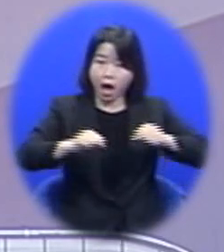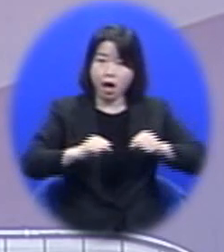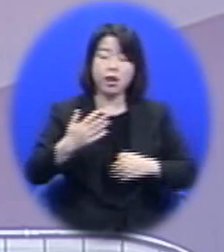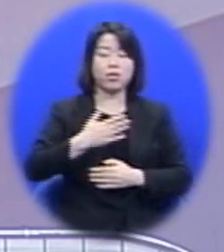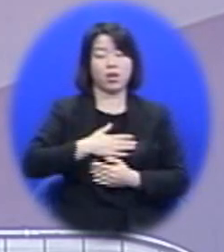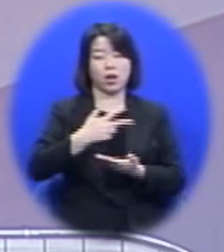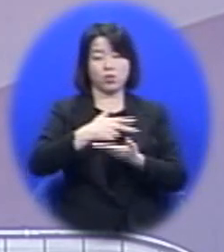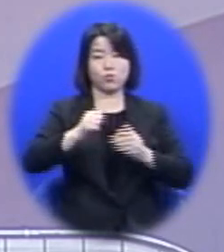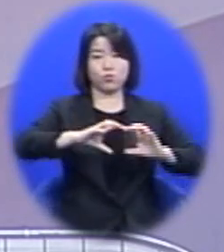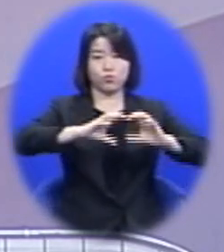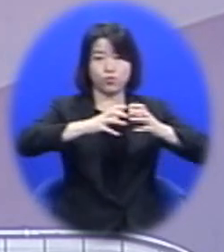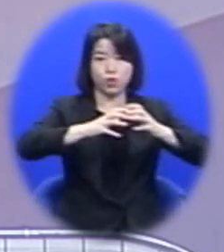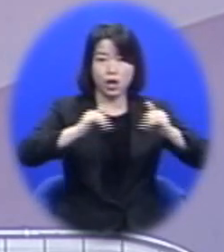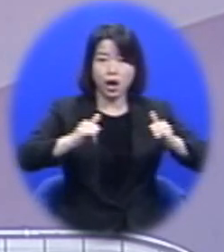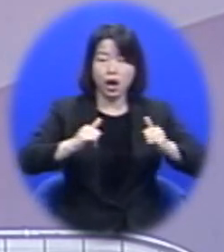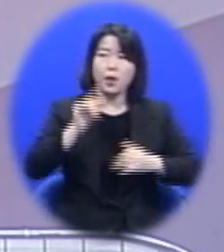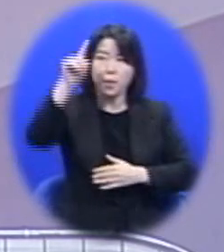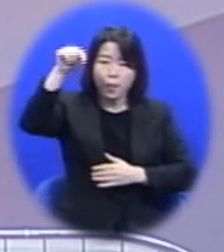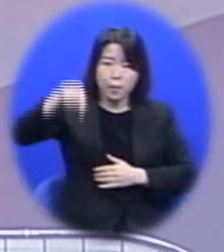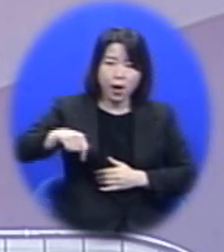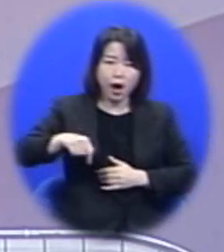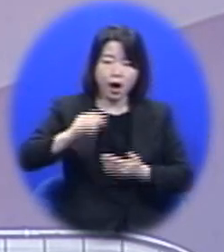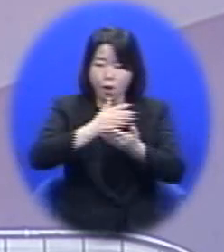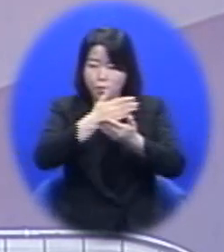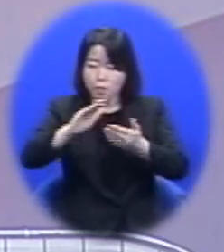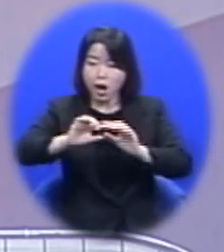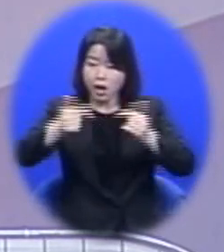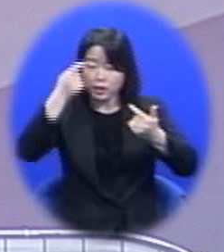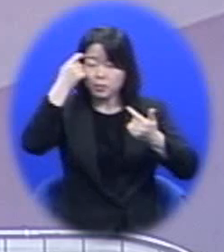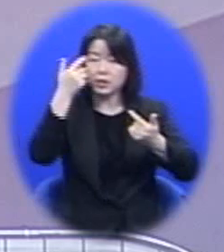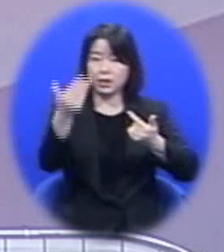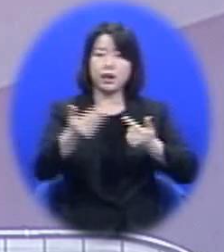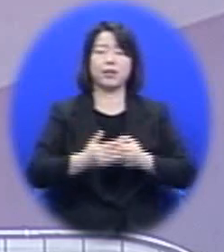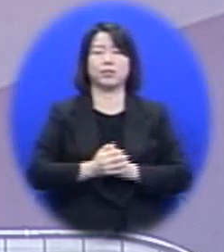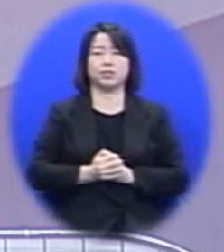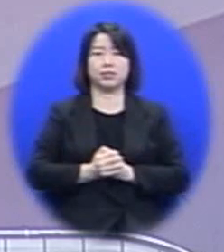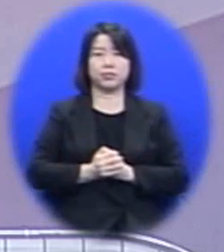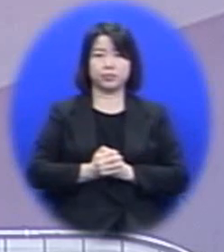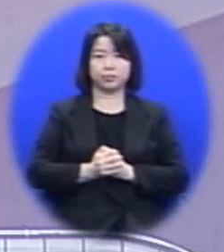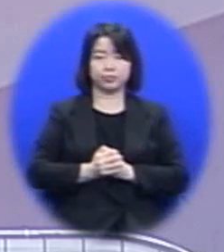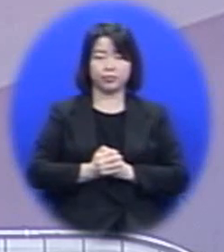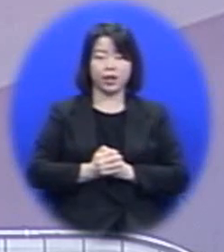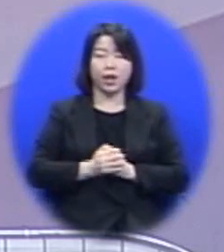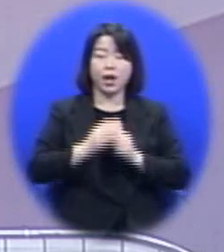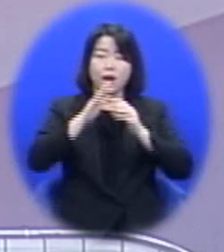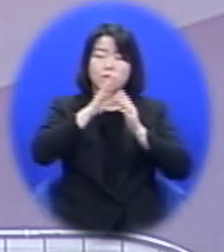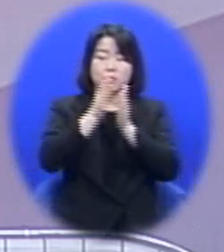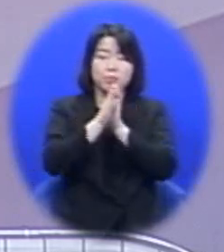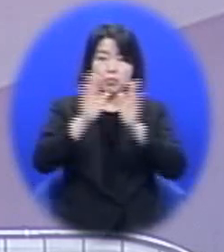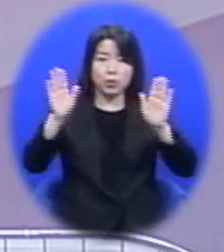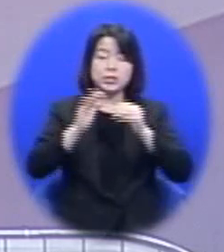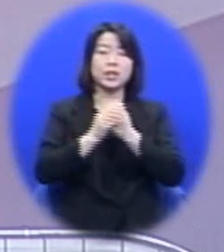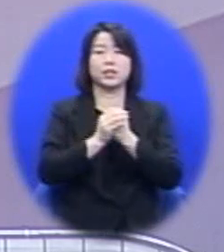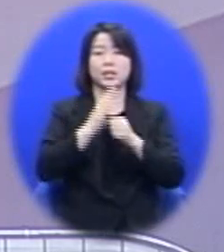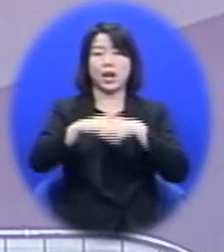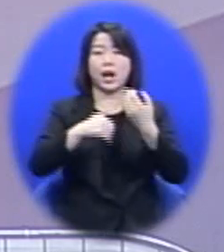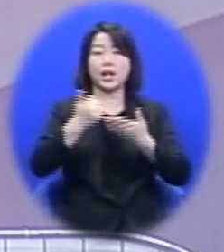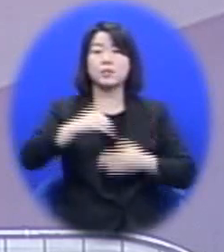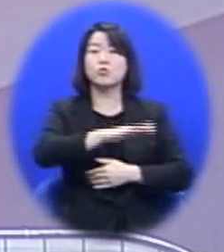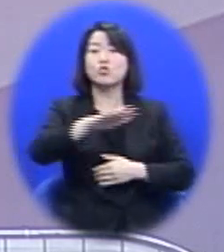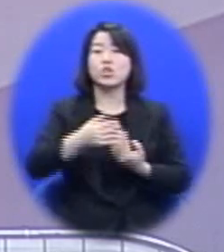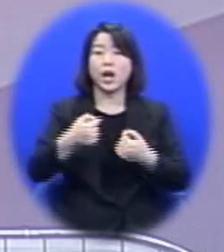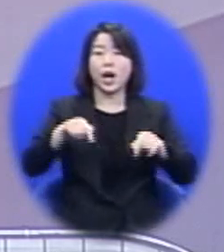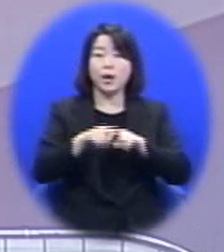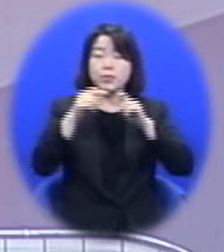백성을 천하만민 중에 구별하심이 아니니까. 모세는 하나님이 우리와 함께 하시는 것이